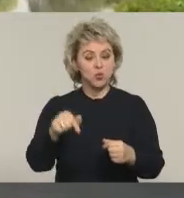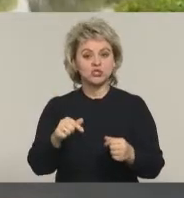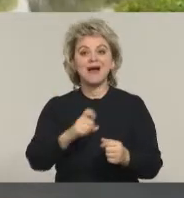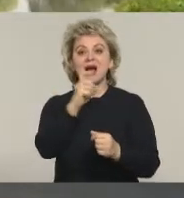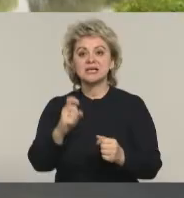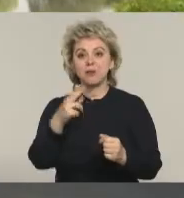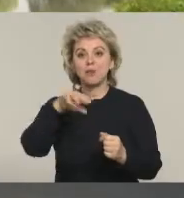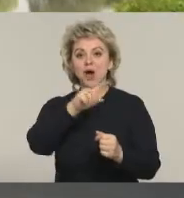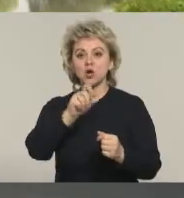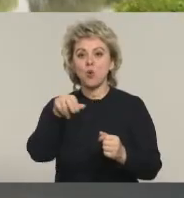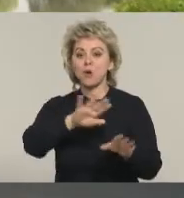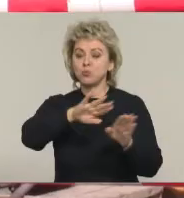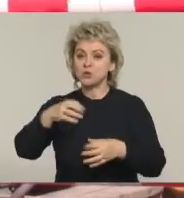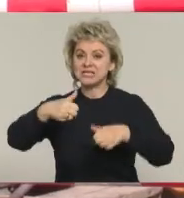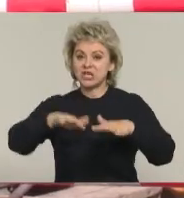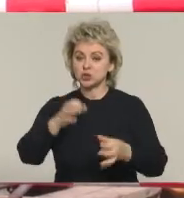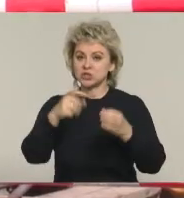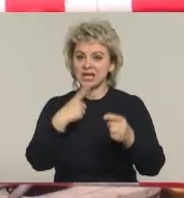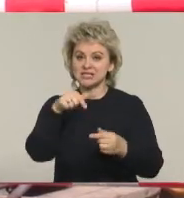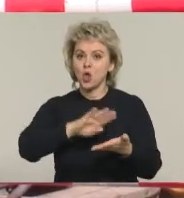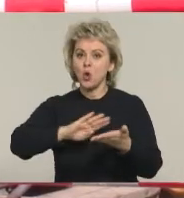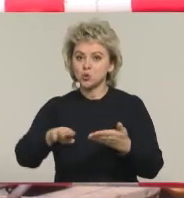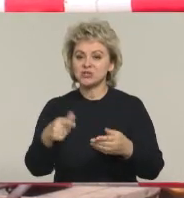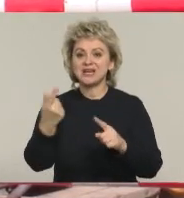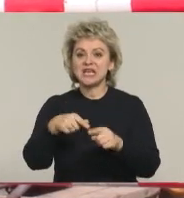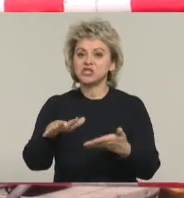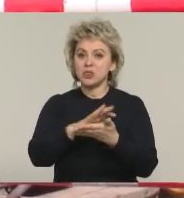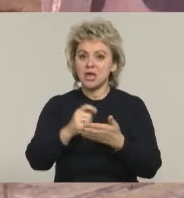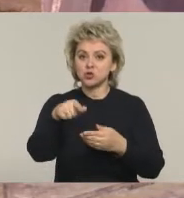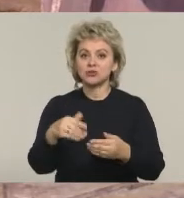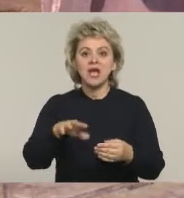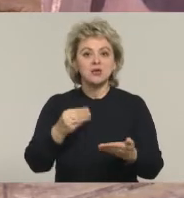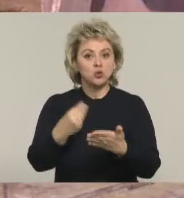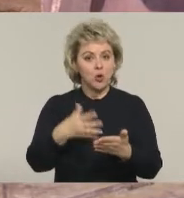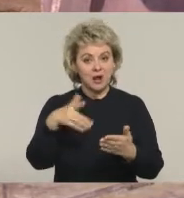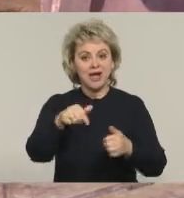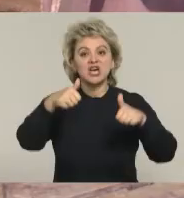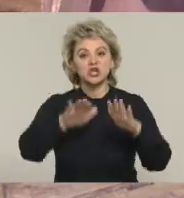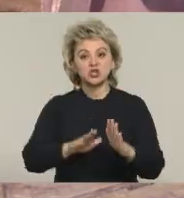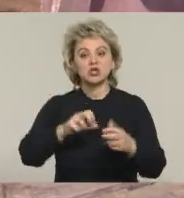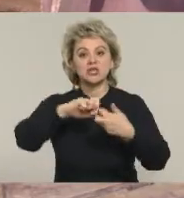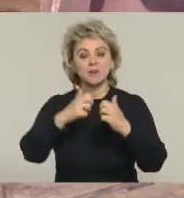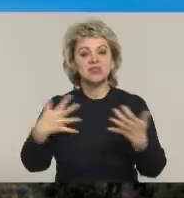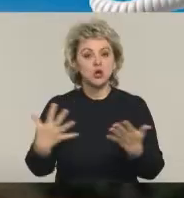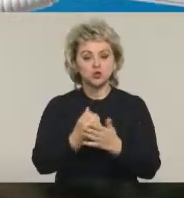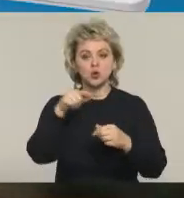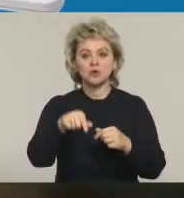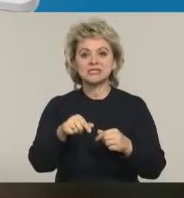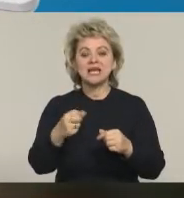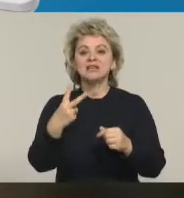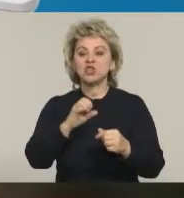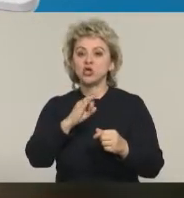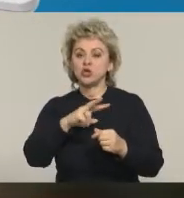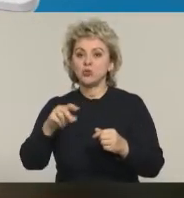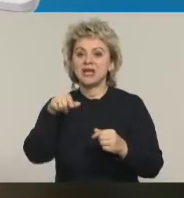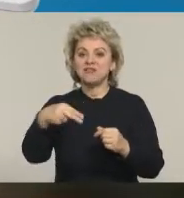Владелец парома после решения суда заявил, устранить грубые нарушения ему не по карману. Но решение проблемы нашлось. 12